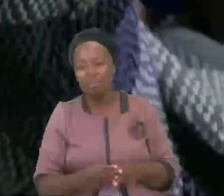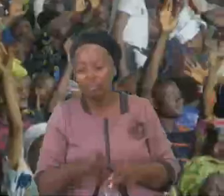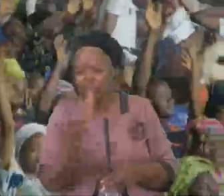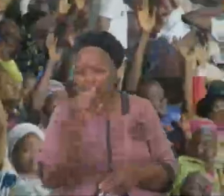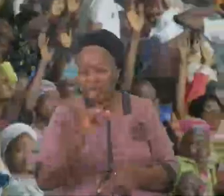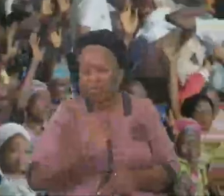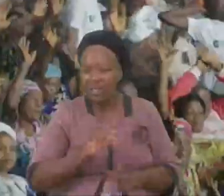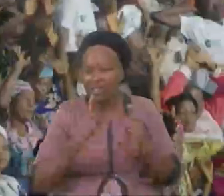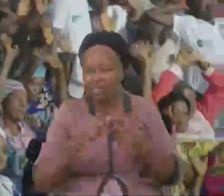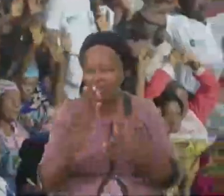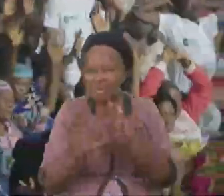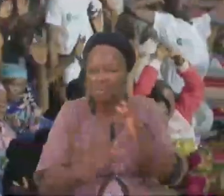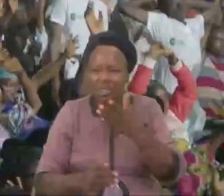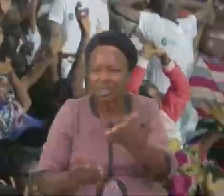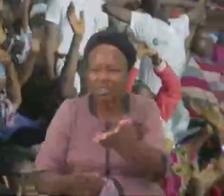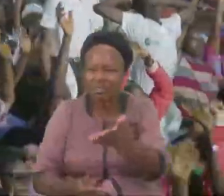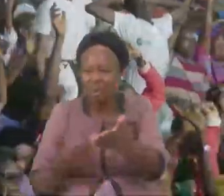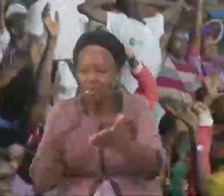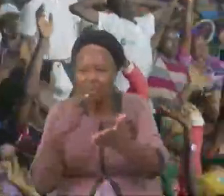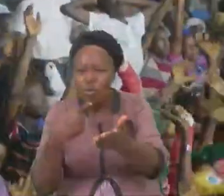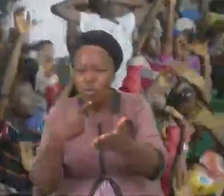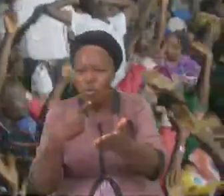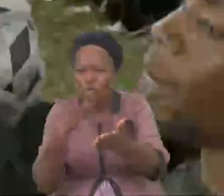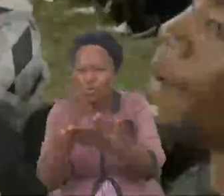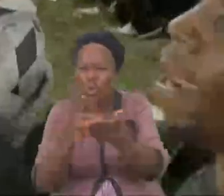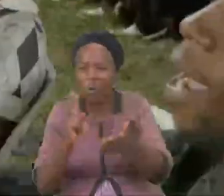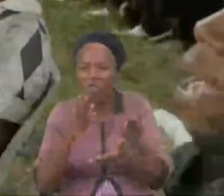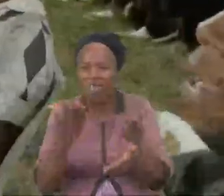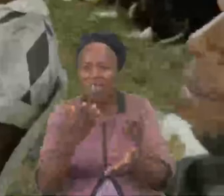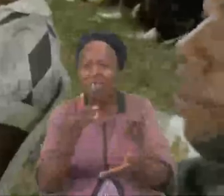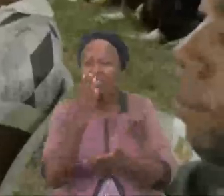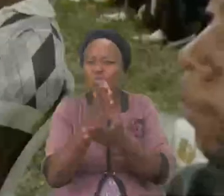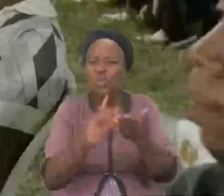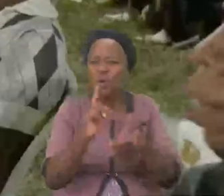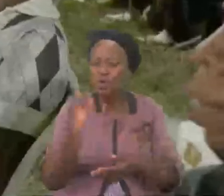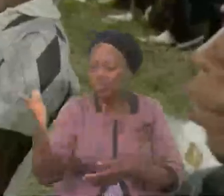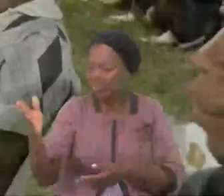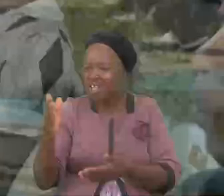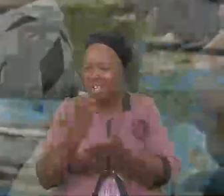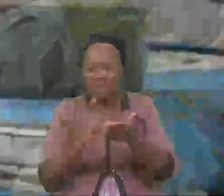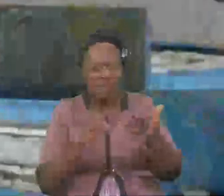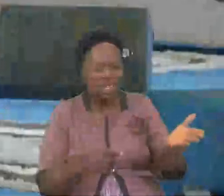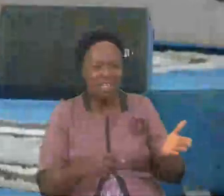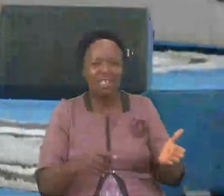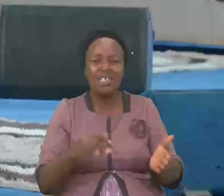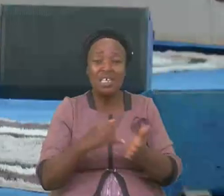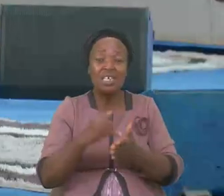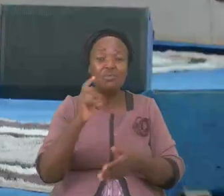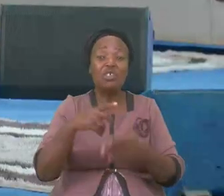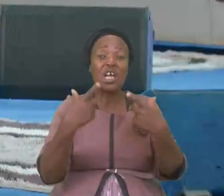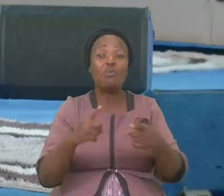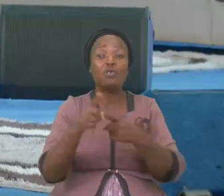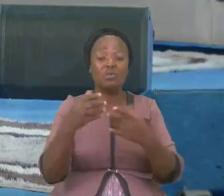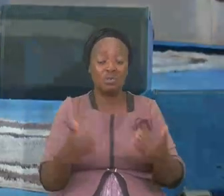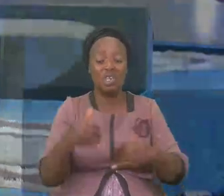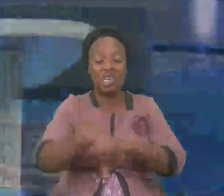Est-ce que je parle à quelqu'un là-bas? Quelqu'un là-bas? Quelqu'une là-bas? Ça doit te parvenir ce soir.